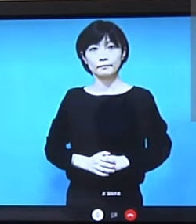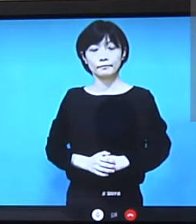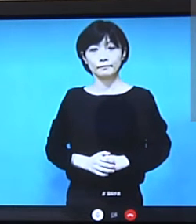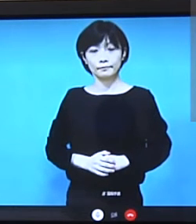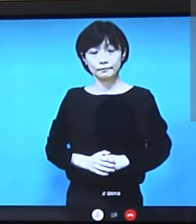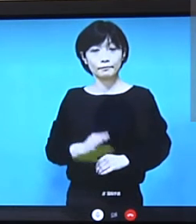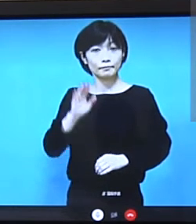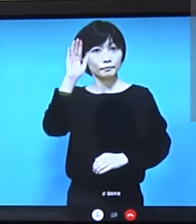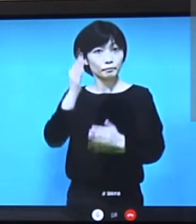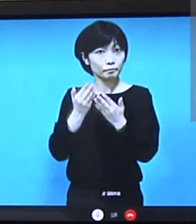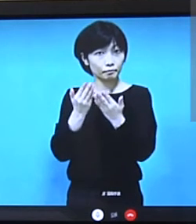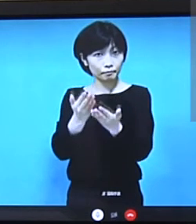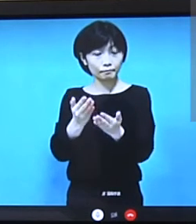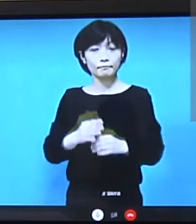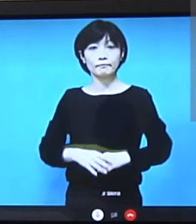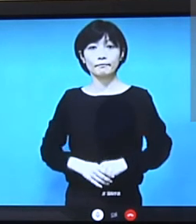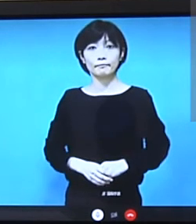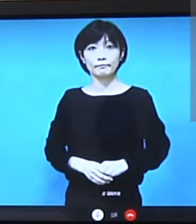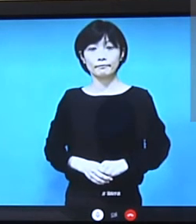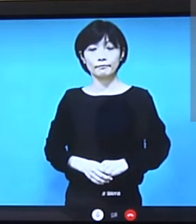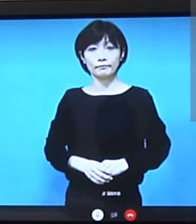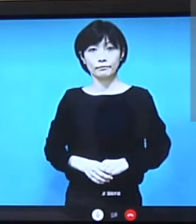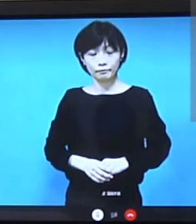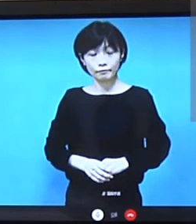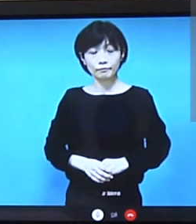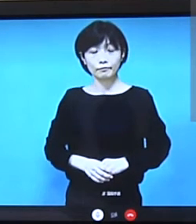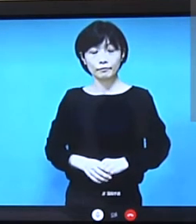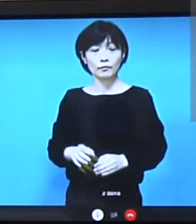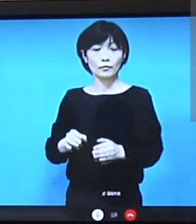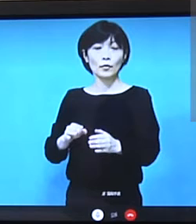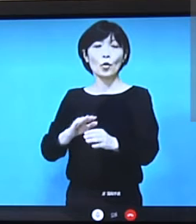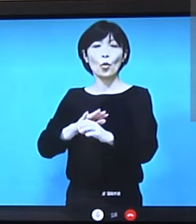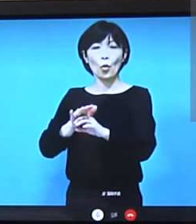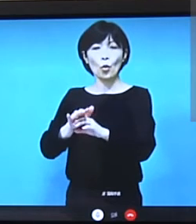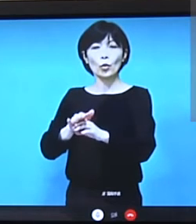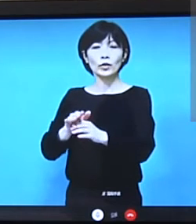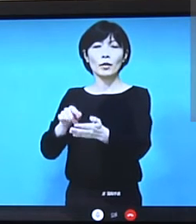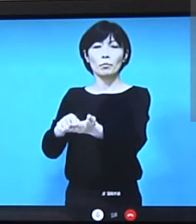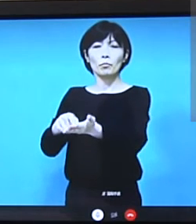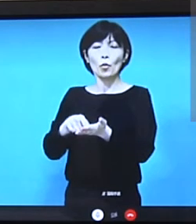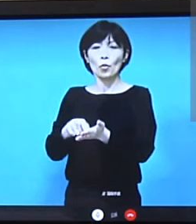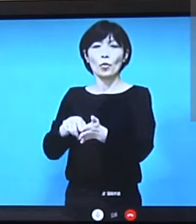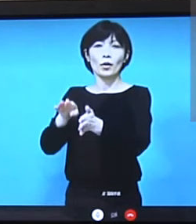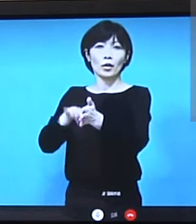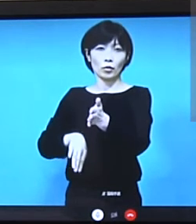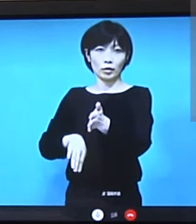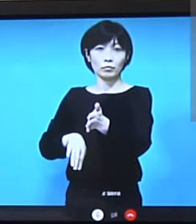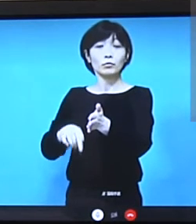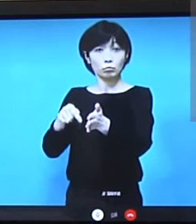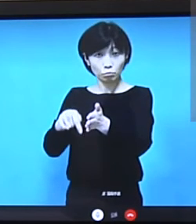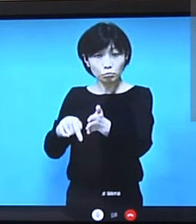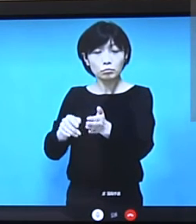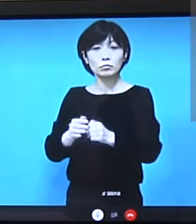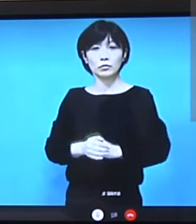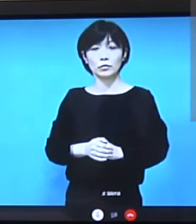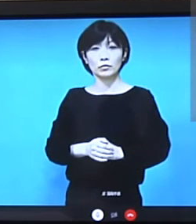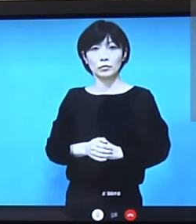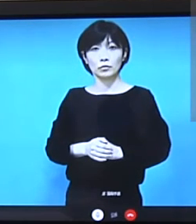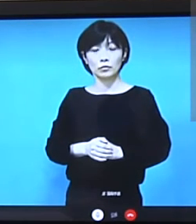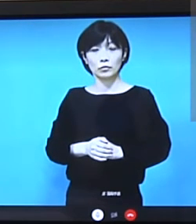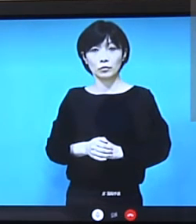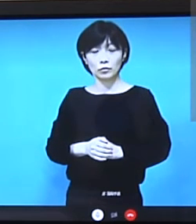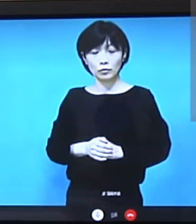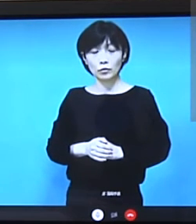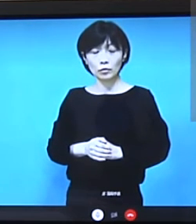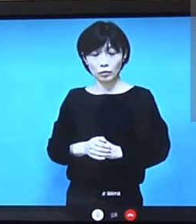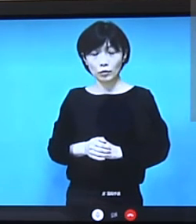北国新聞の牧内といいます。この取り下げの件で、その陽性となったときに、ウイルス自体は検出されて